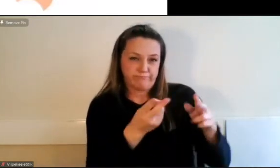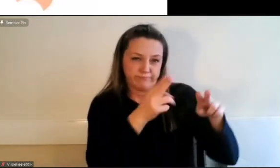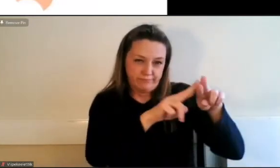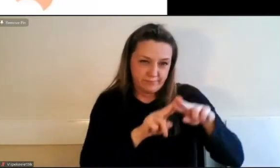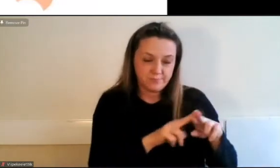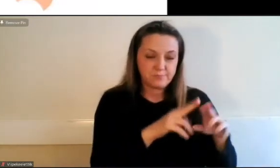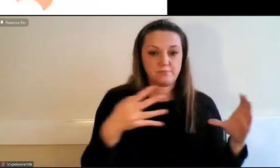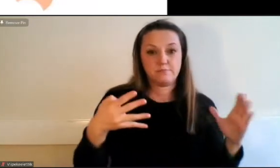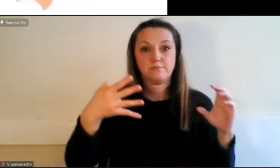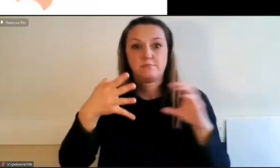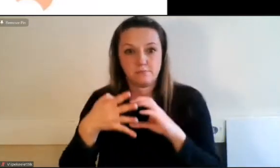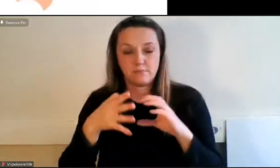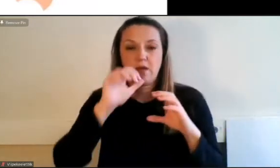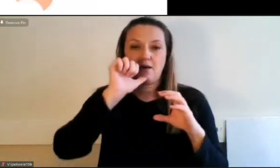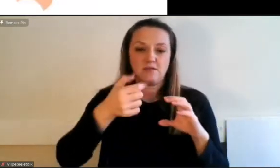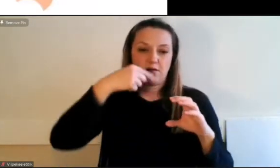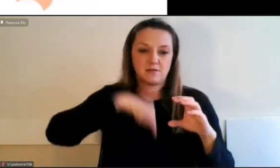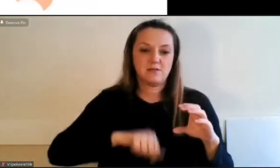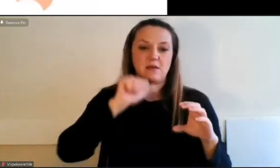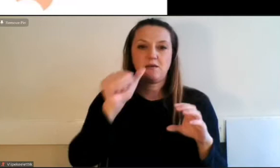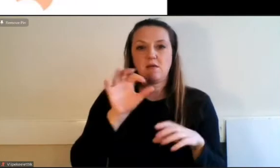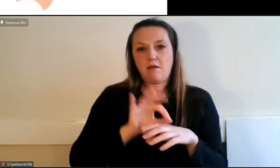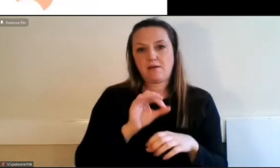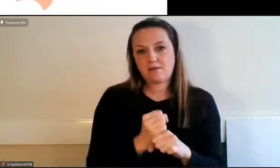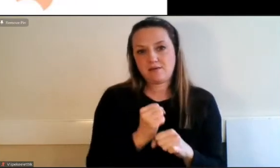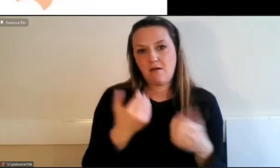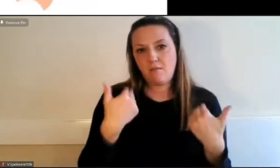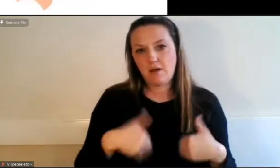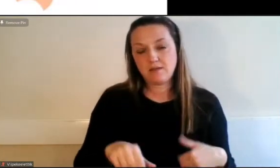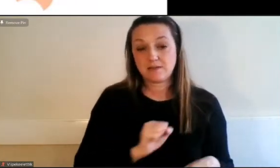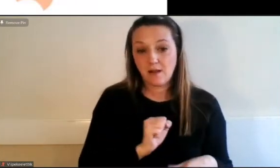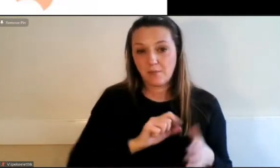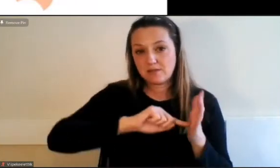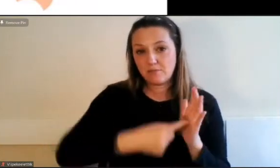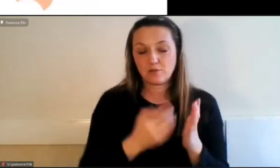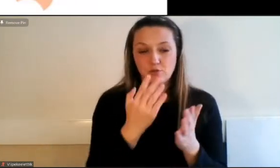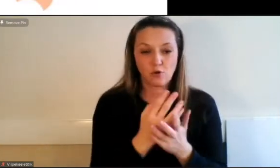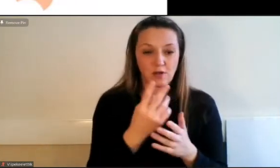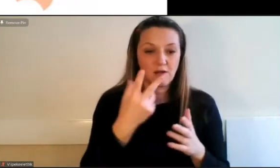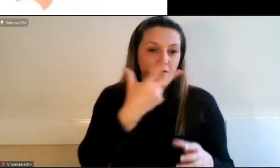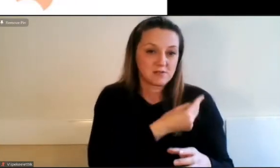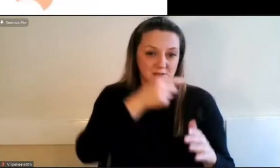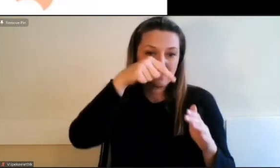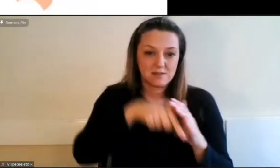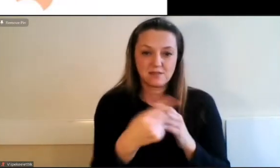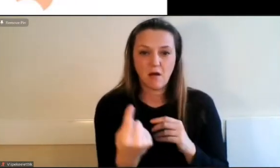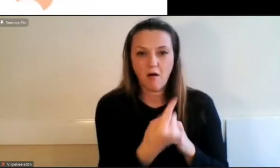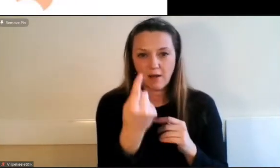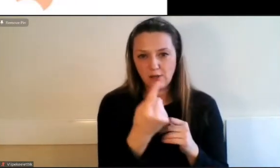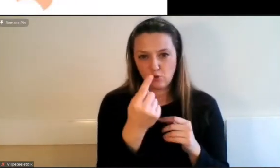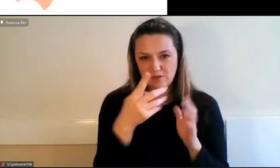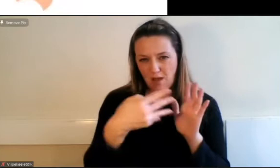suurem pallikene on inimese rakk. Normaalsel puhul, kui tekib nakkus, siis koroonaviiruse